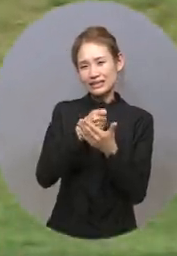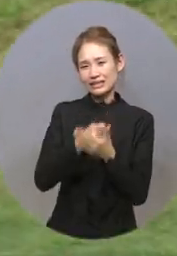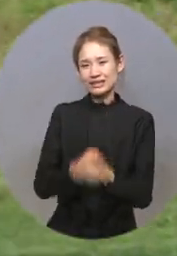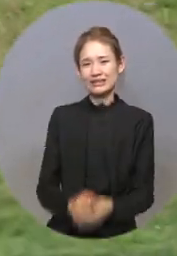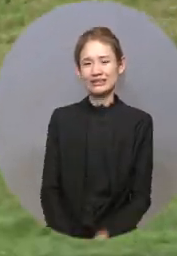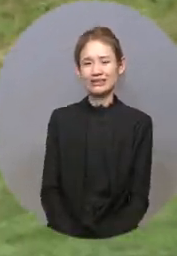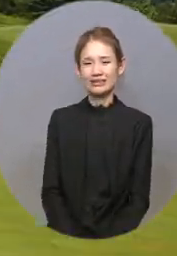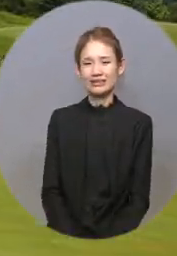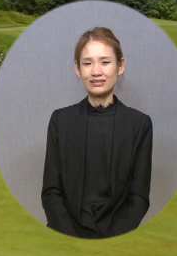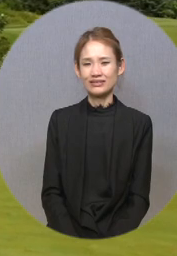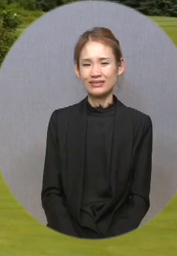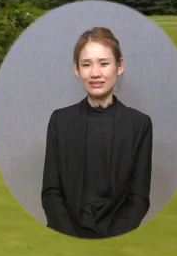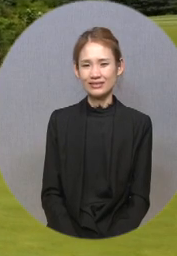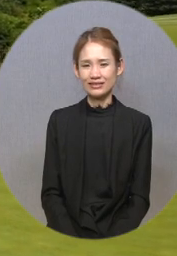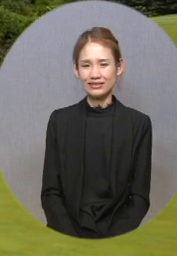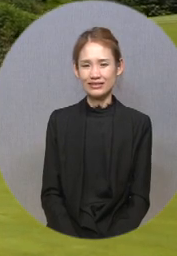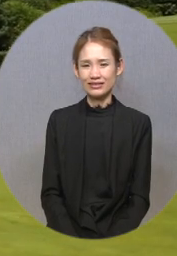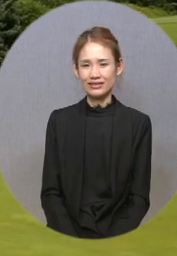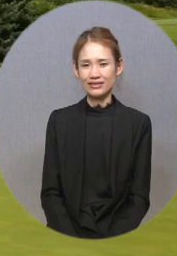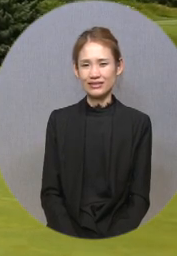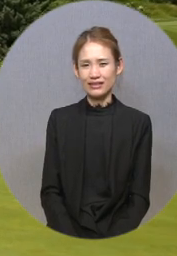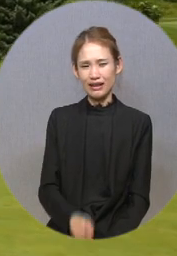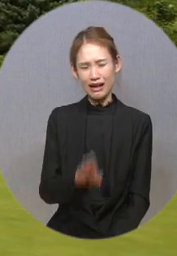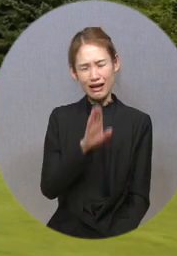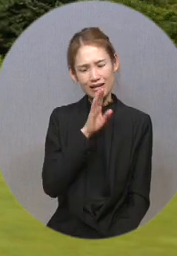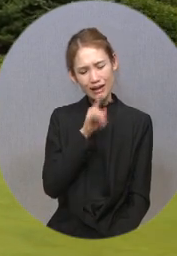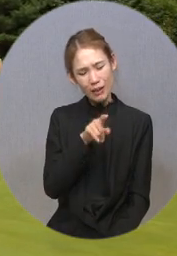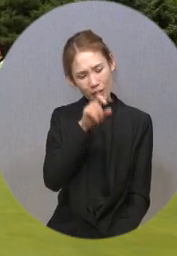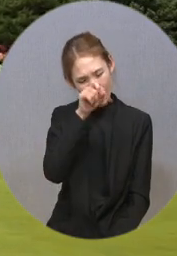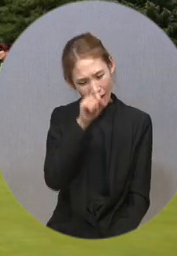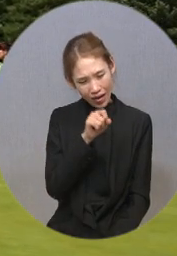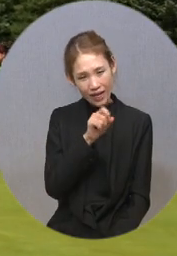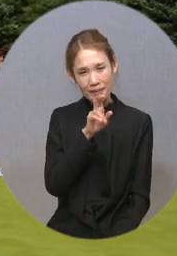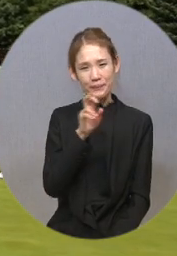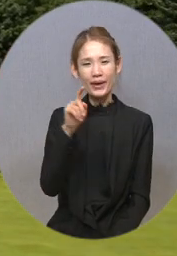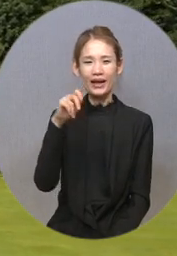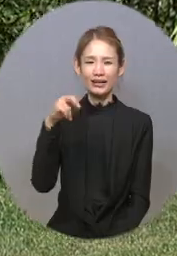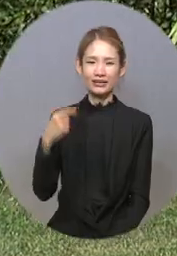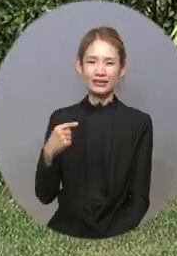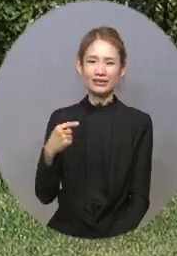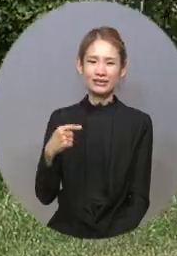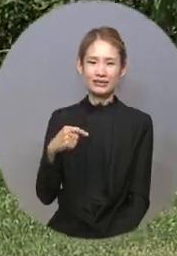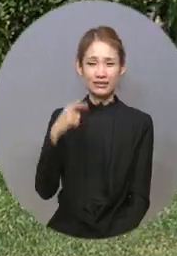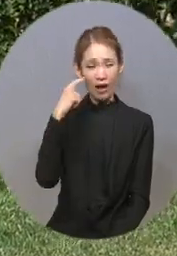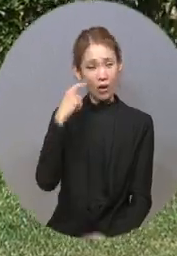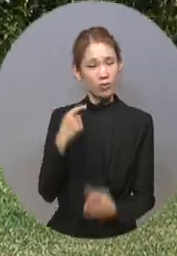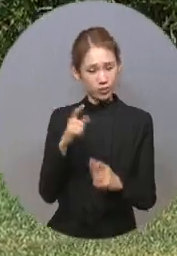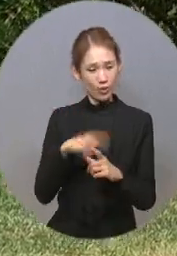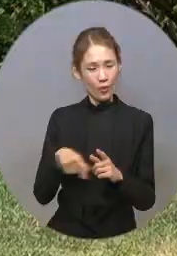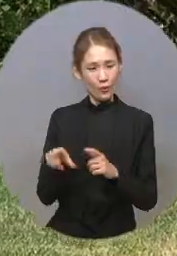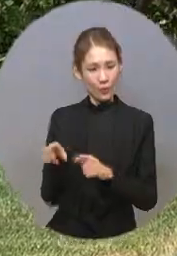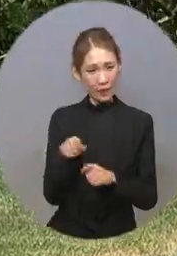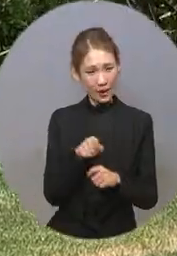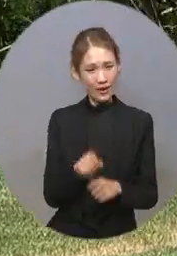1cm. 아, 진짜 좋았는데. 아, 마크. 아니, 생각보다 가네?